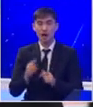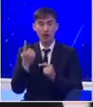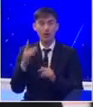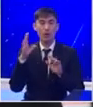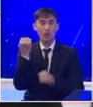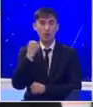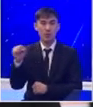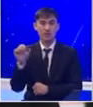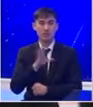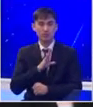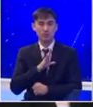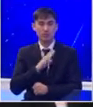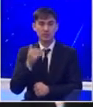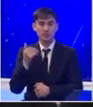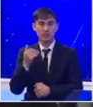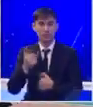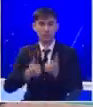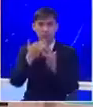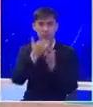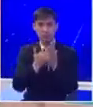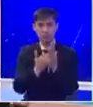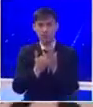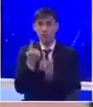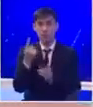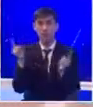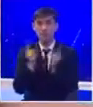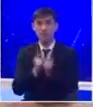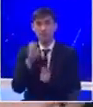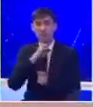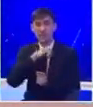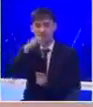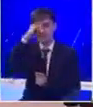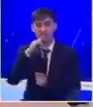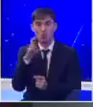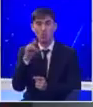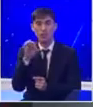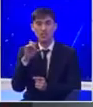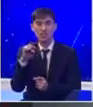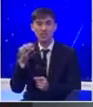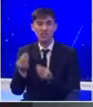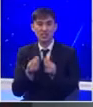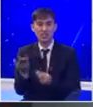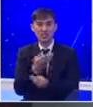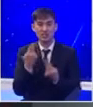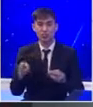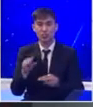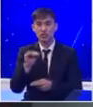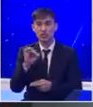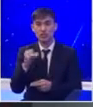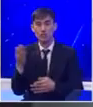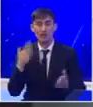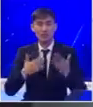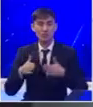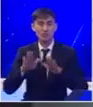победа разделила эти команды в турнирной таблице. В первой же встрече с североказахстанским Куанышем игроки нашего клуба ЖТСУ на радость